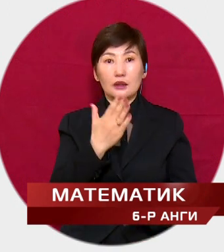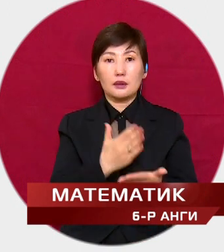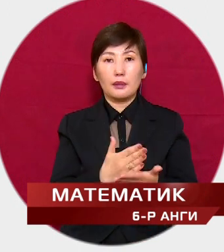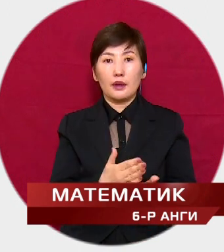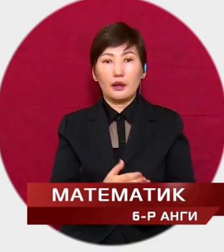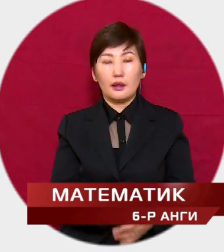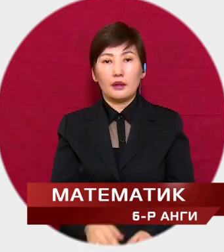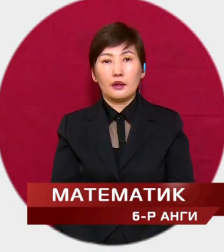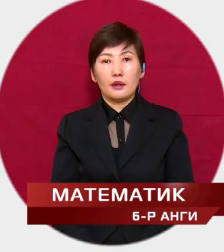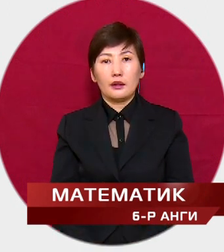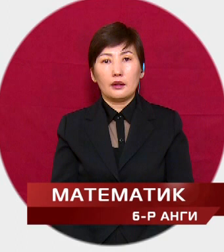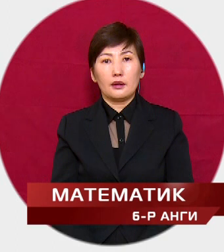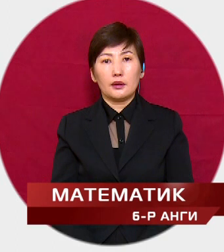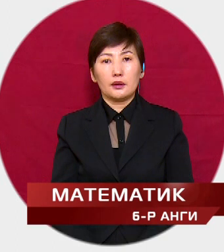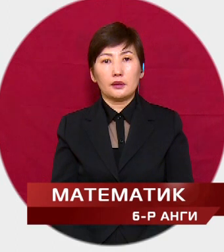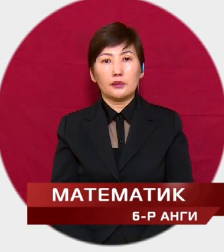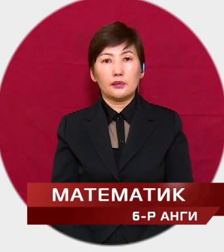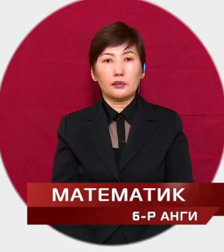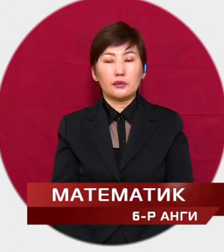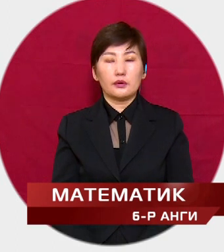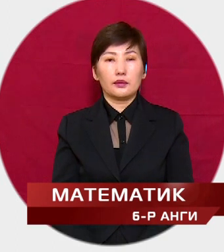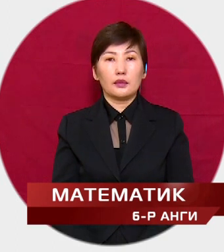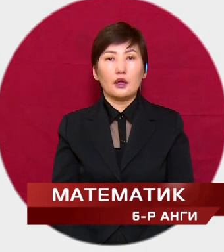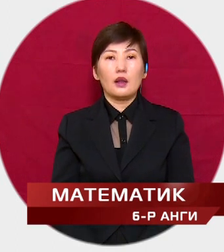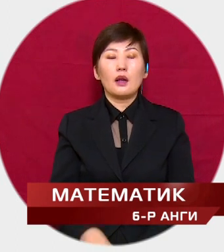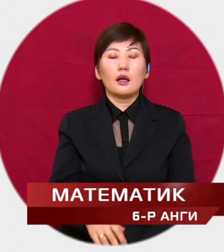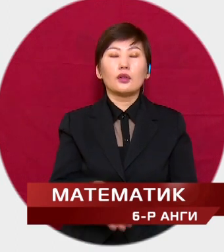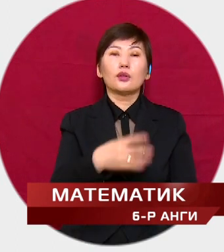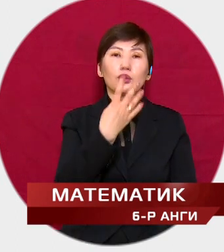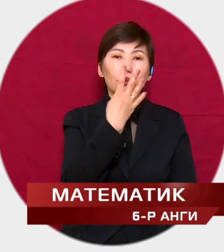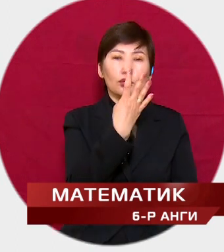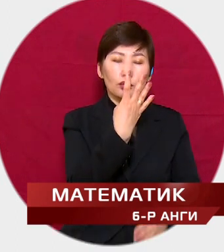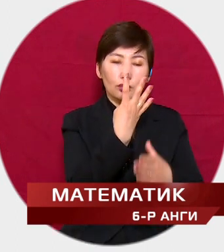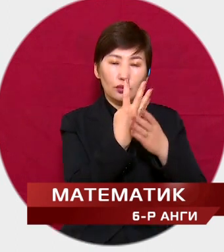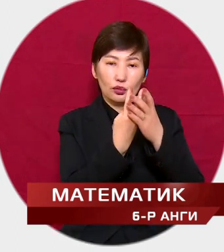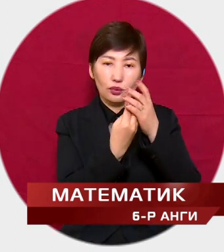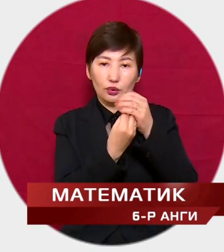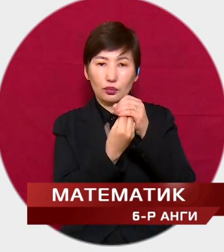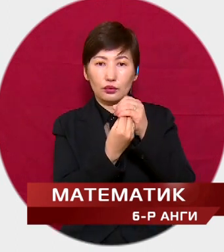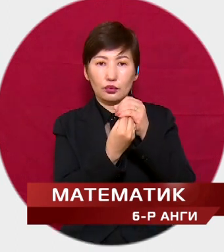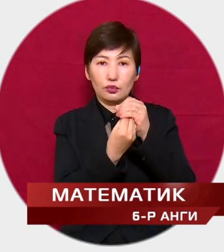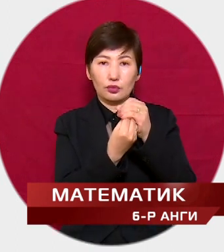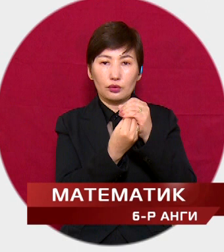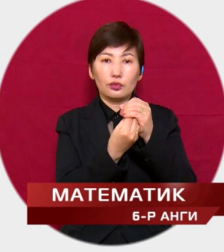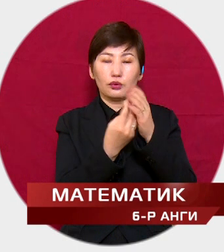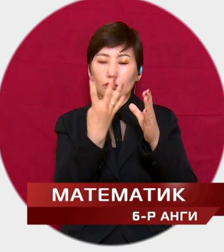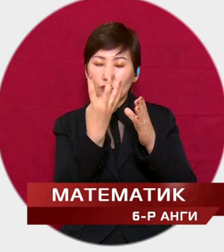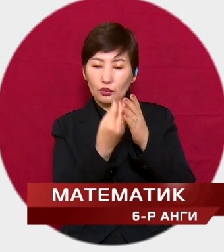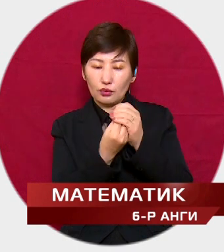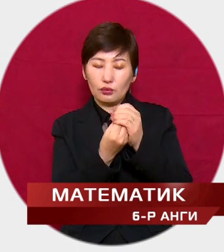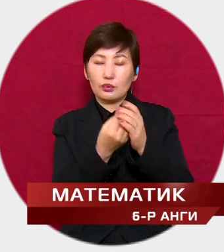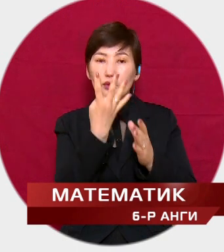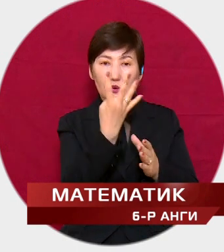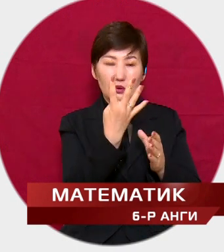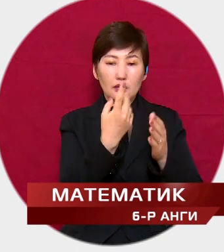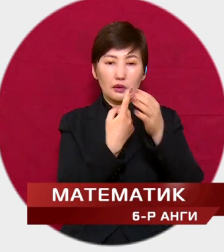харахаар пиктограммдор бол дөрвөн дүрсээр тэмдэглэсэн байна. 40 хүн санал өгсөн дөрвөн дүрс байна гэдэг чинь өөрөөр хэлбэл нэг дүрсийг